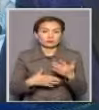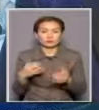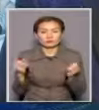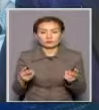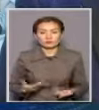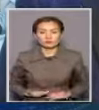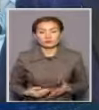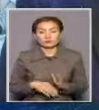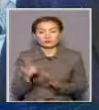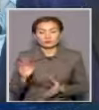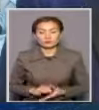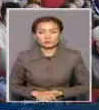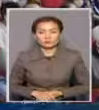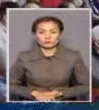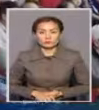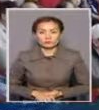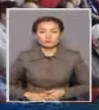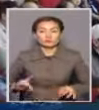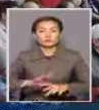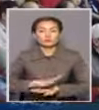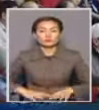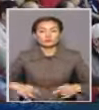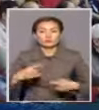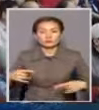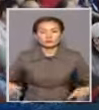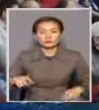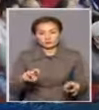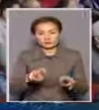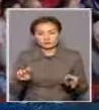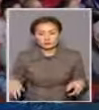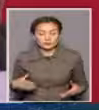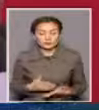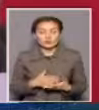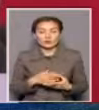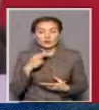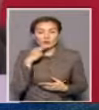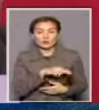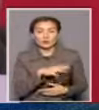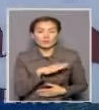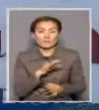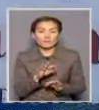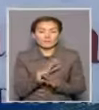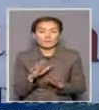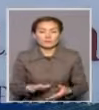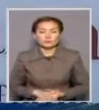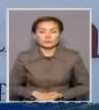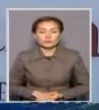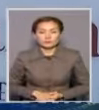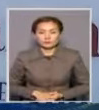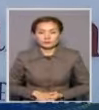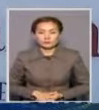эту жизнь лучше. На концерте было много зрителей. Мероприятие прошло на высоком уровне.